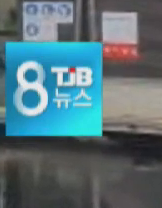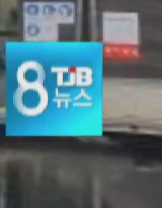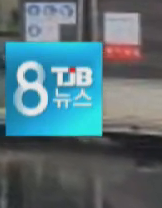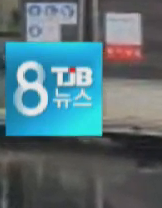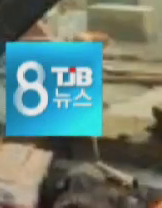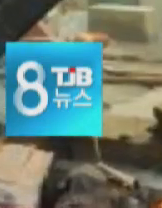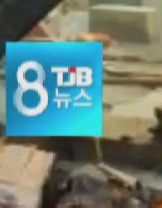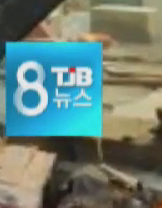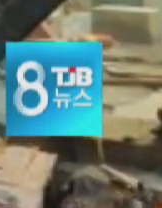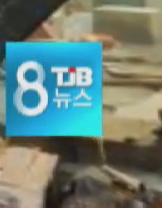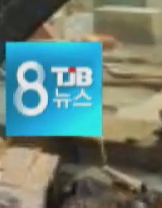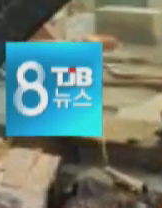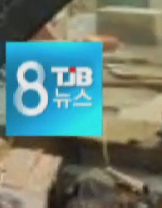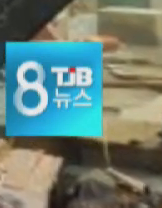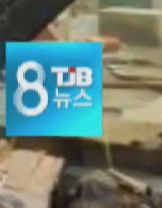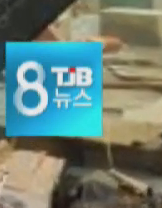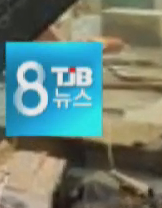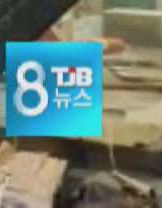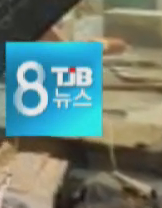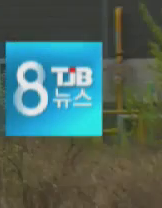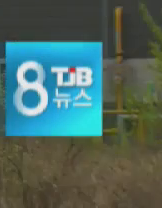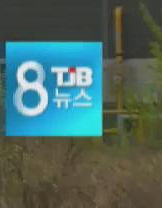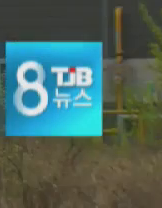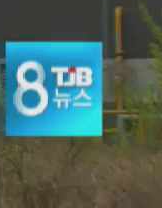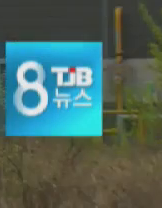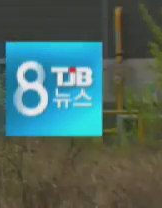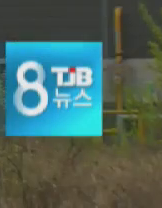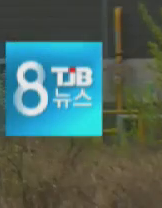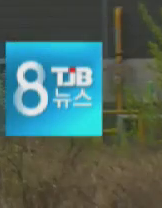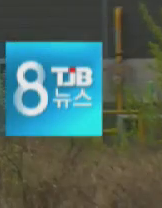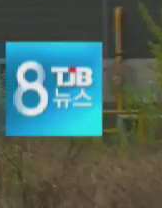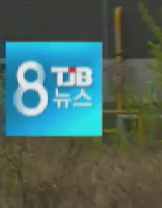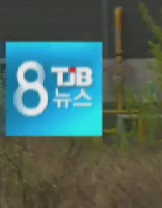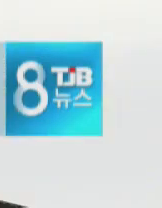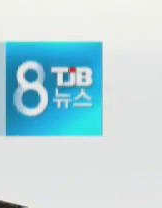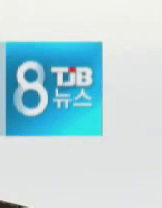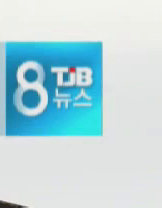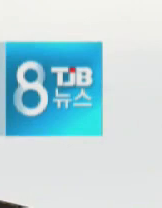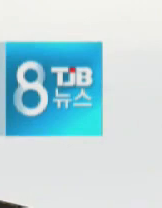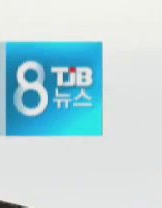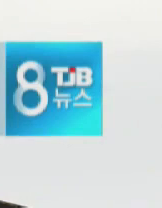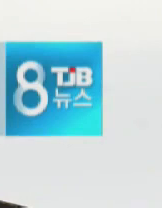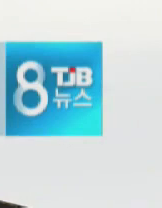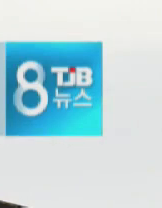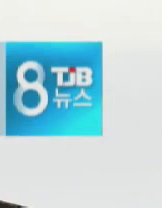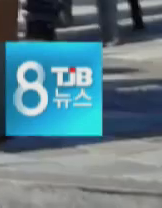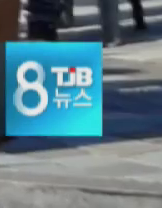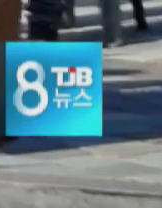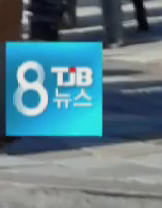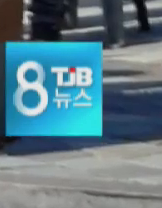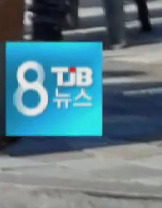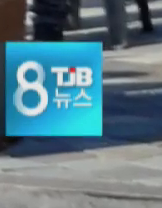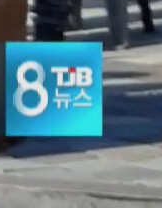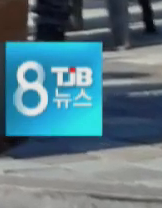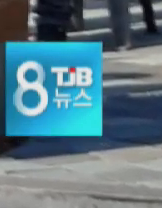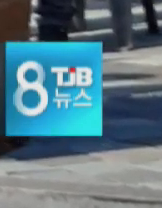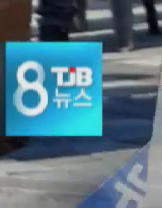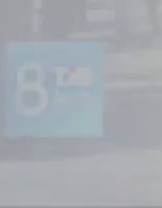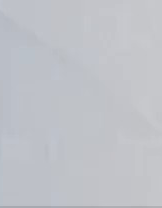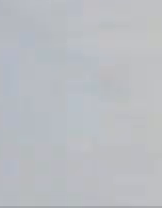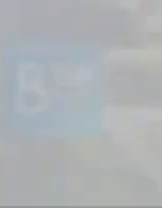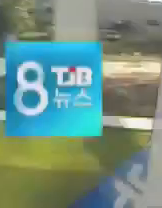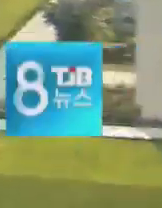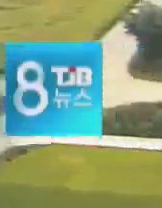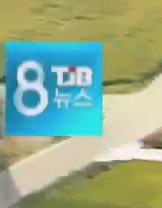폭발사고까지 발생한 충남의 한 산업단지가 주민들에게 위험천만한 곳이 되고 있는데 추가 조성까지 진행되자 주민들이 집단 반발하고